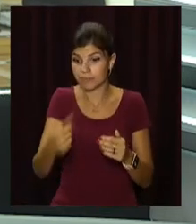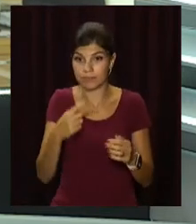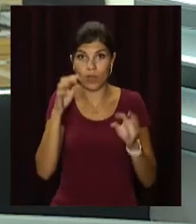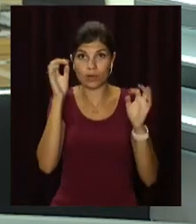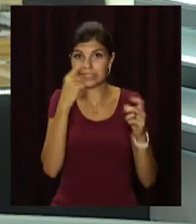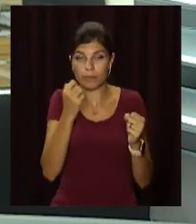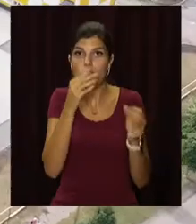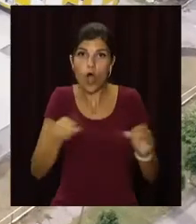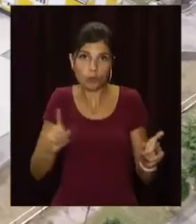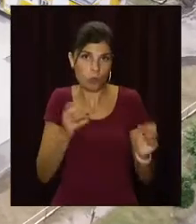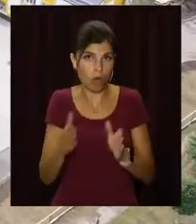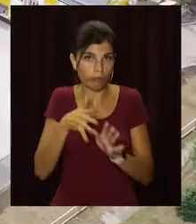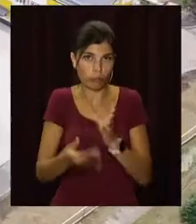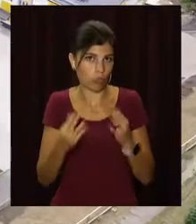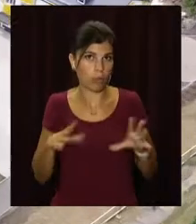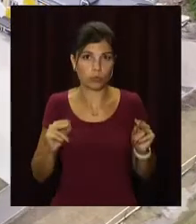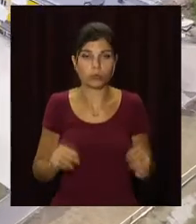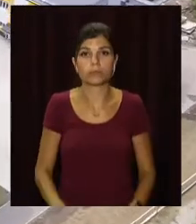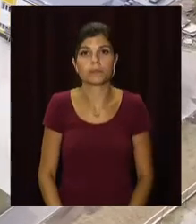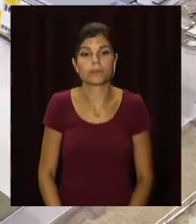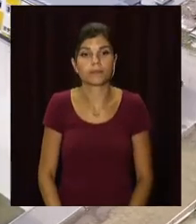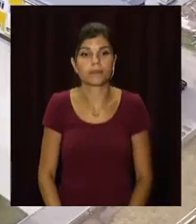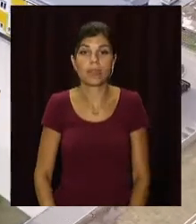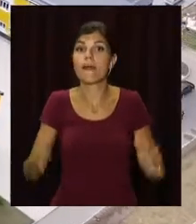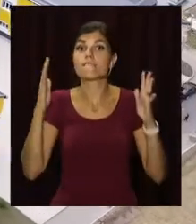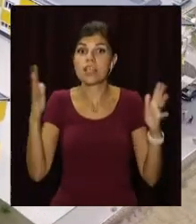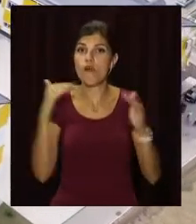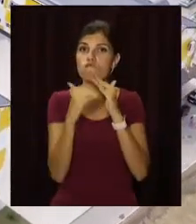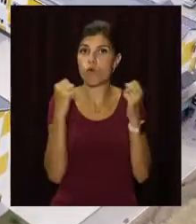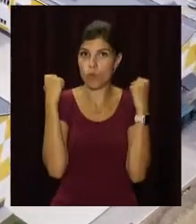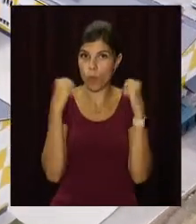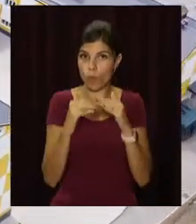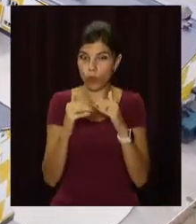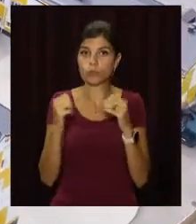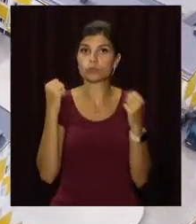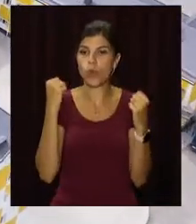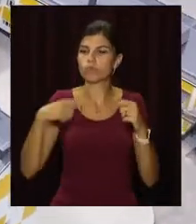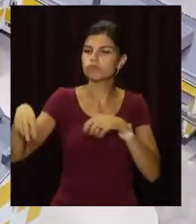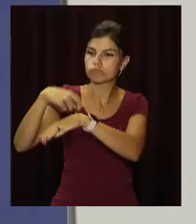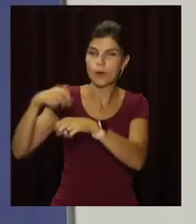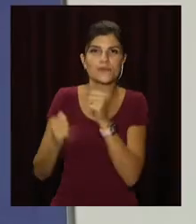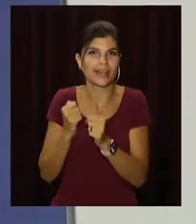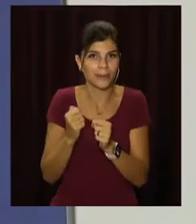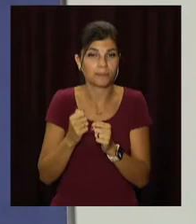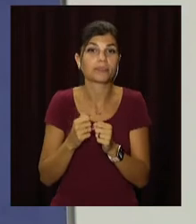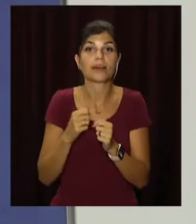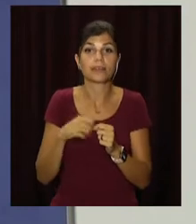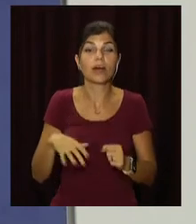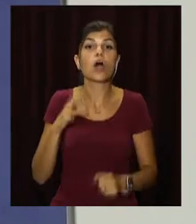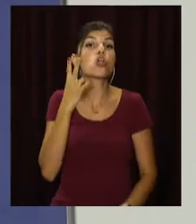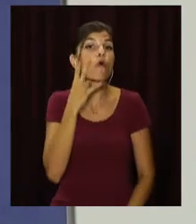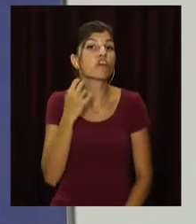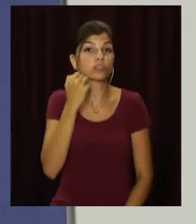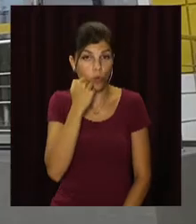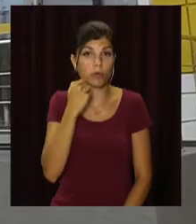та бігові доріжки. У перещепленому Новомосковського району в розпалі оновлення стадіону опорної школи. Місцеві